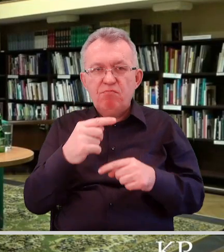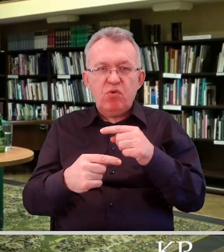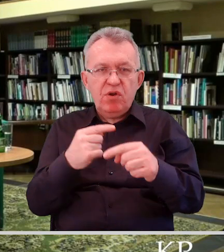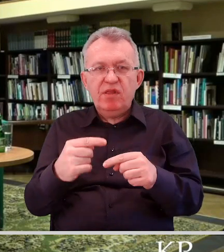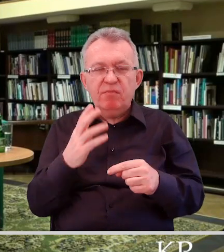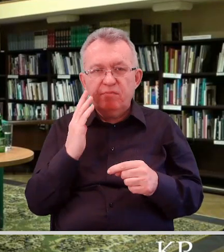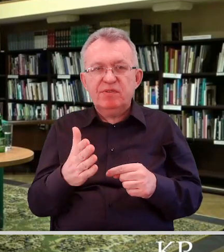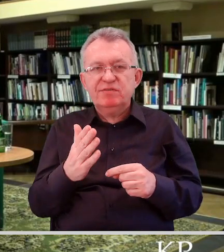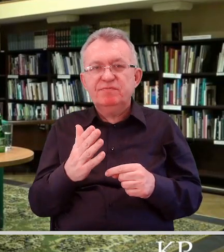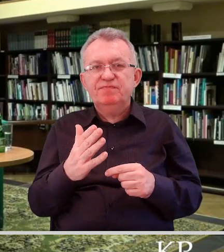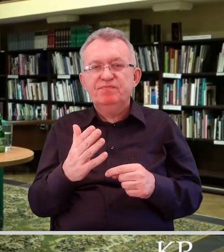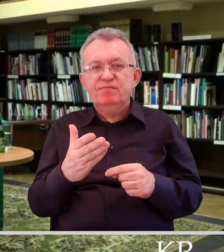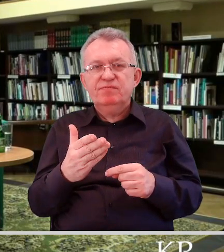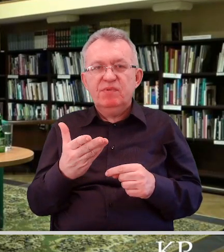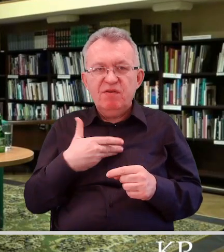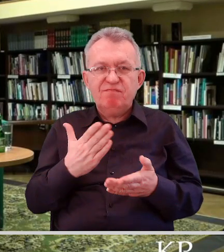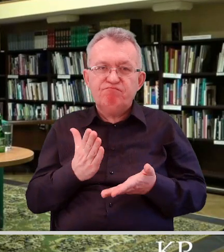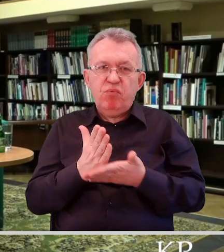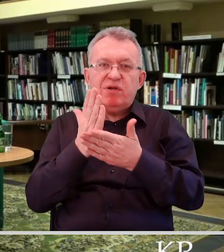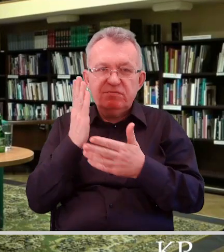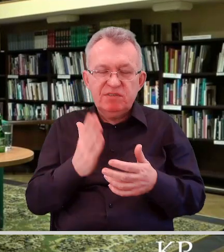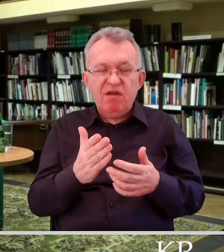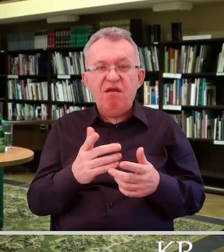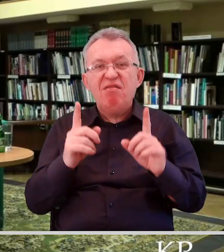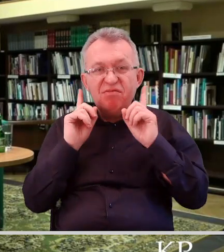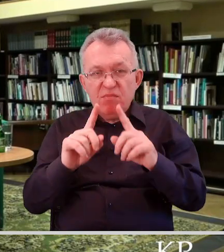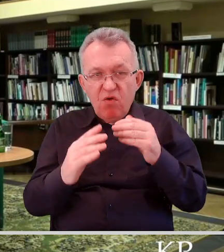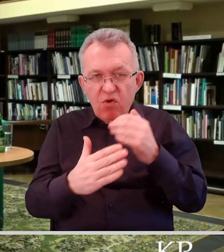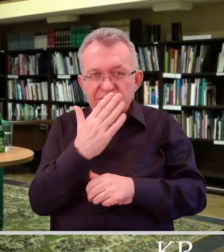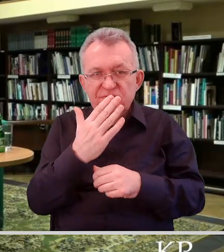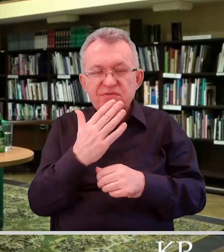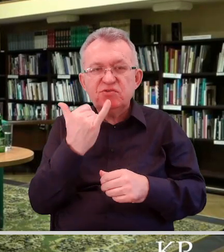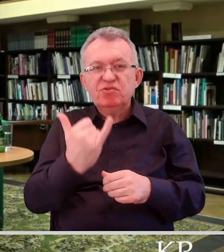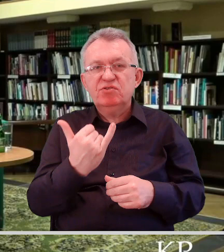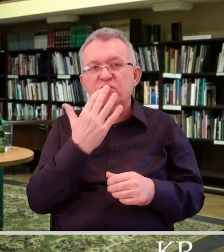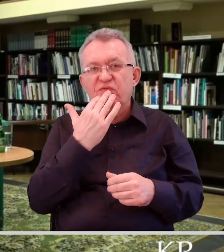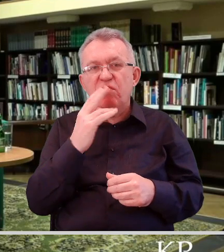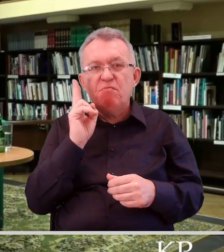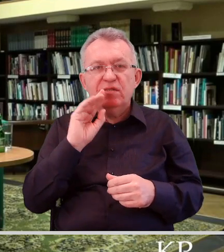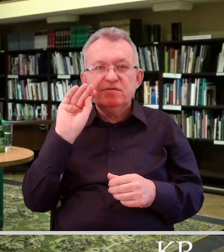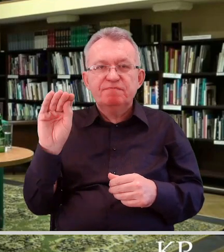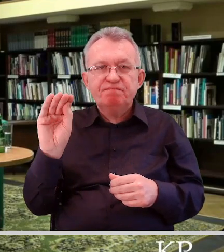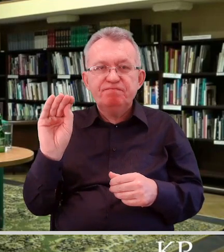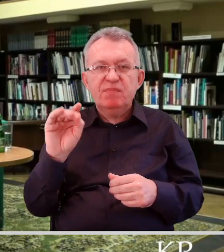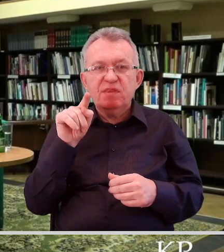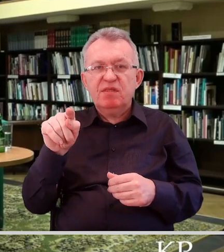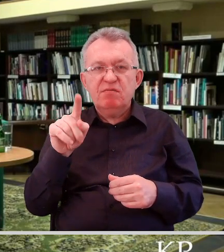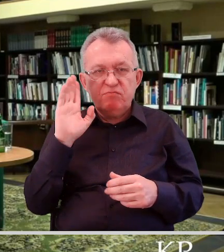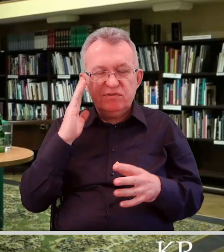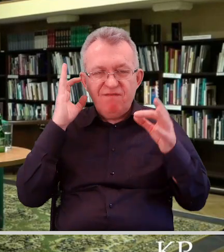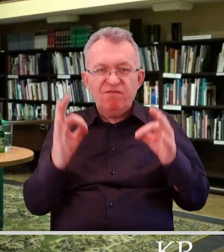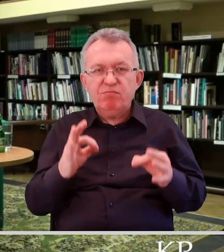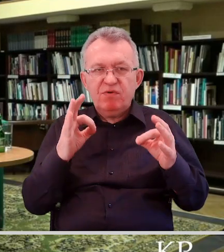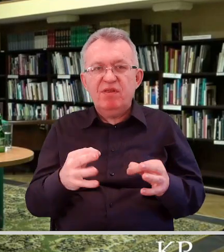ją będzie wspomagać. Tymczasem okazuje się, to dzieci mówią matce, ty się pofarbuj,